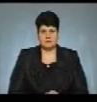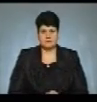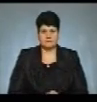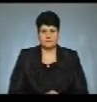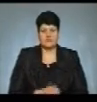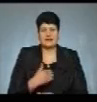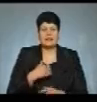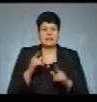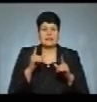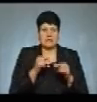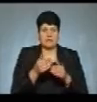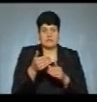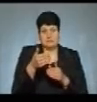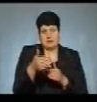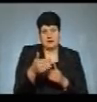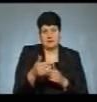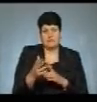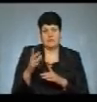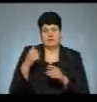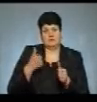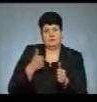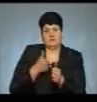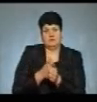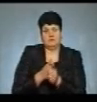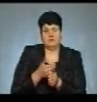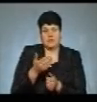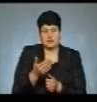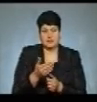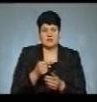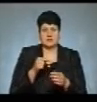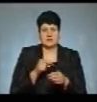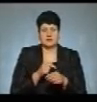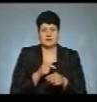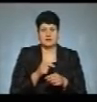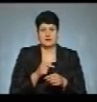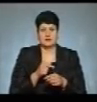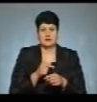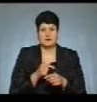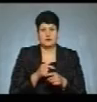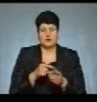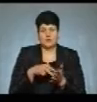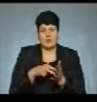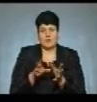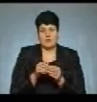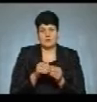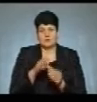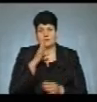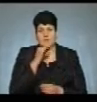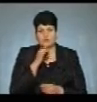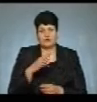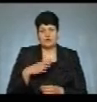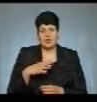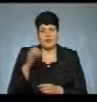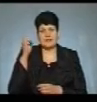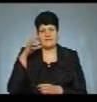Я їхав спереду, він їхав в мене в маршрутку, ще він зачепив машину. Світлофорів, вони стояли разом з маршруткою, чекали